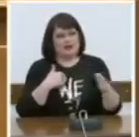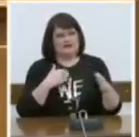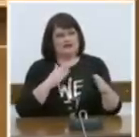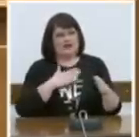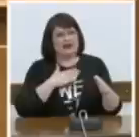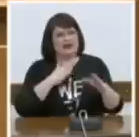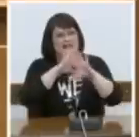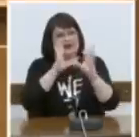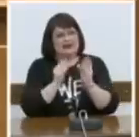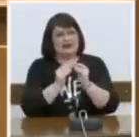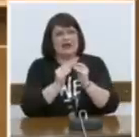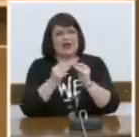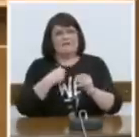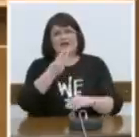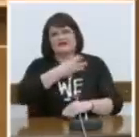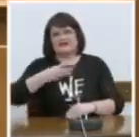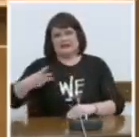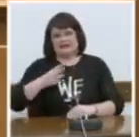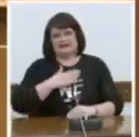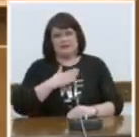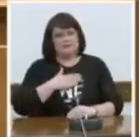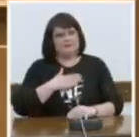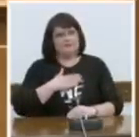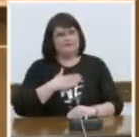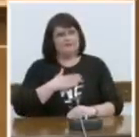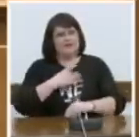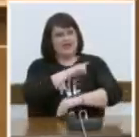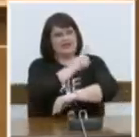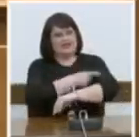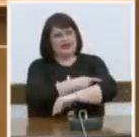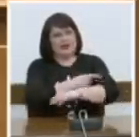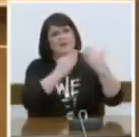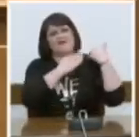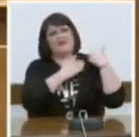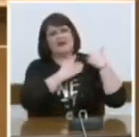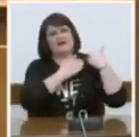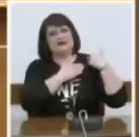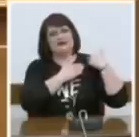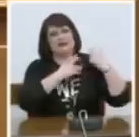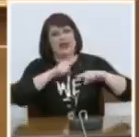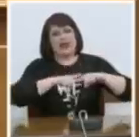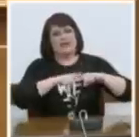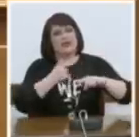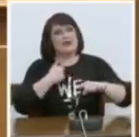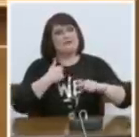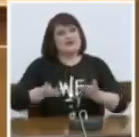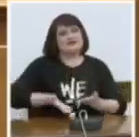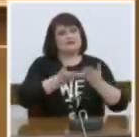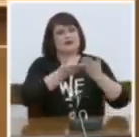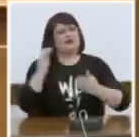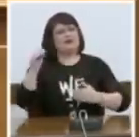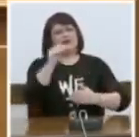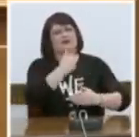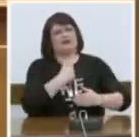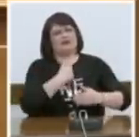γενικότερα η δημοκρατική και προοδευτική παράταξη της χώρας ως δύναμη πατριωτικής ευθύνης θα υποστηρίζει χωρίς κομματική εκμετάλλευση τα πατριωτικά